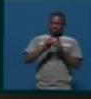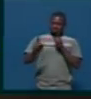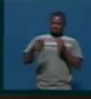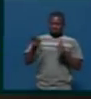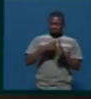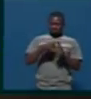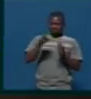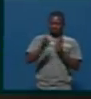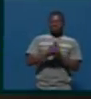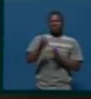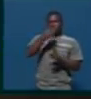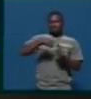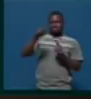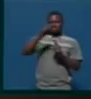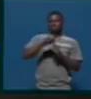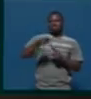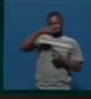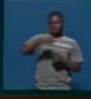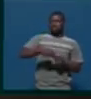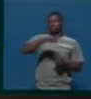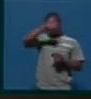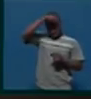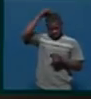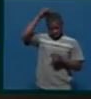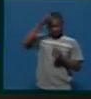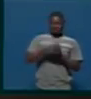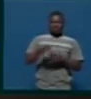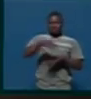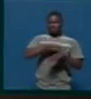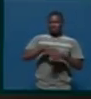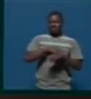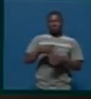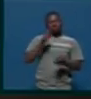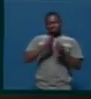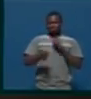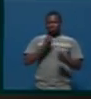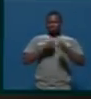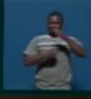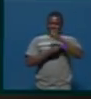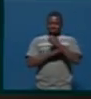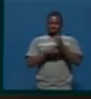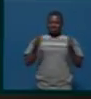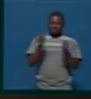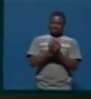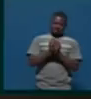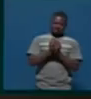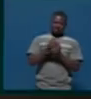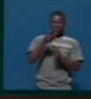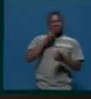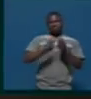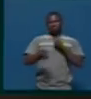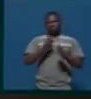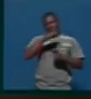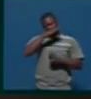Sahel, notamment les défis sécuritaires avec le problème du terrorisme que nous